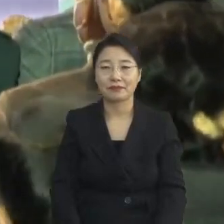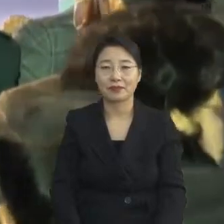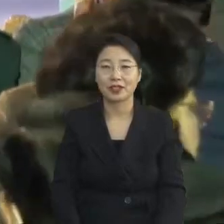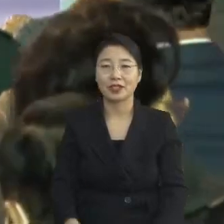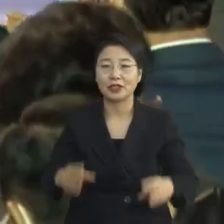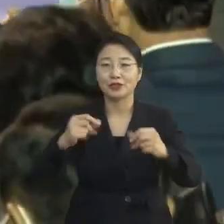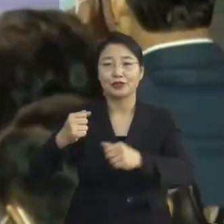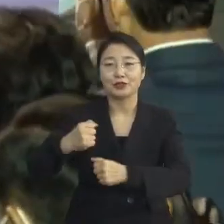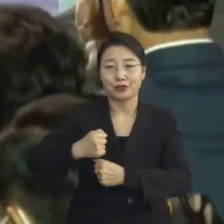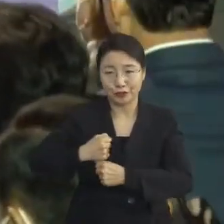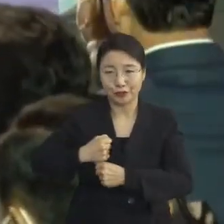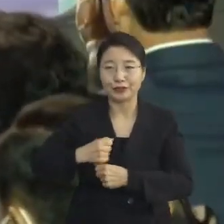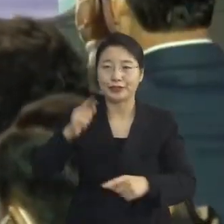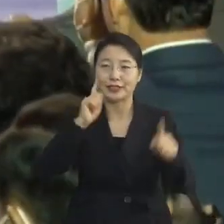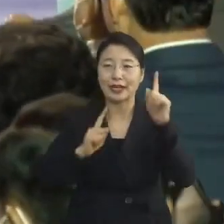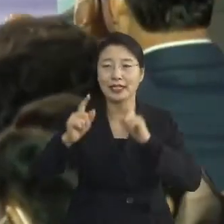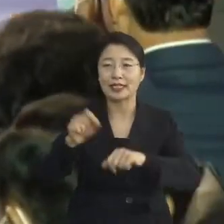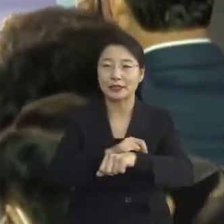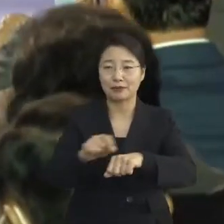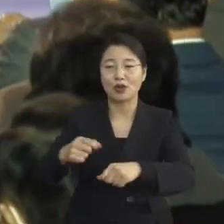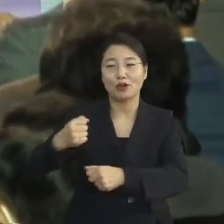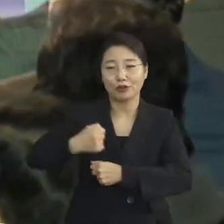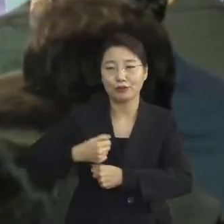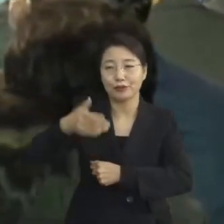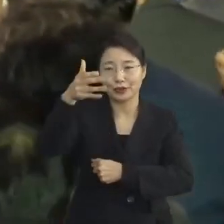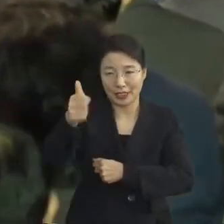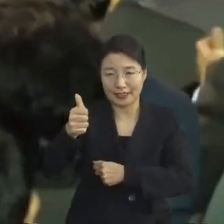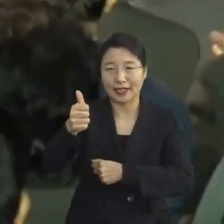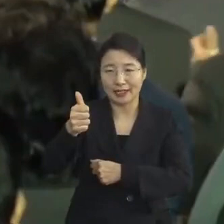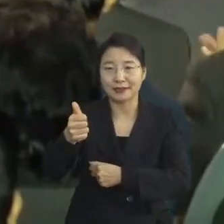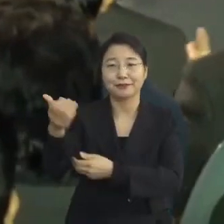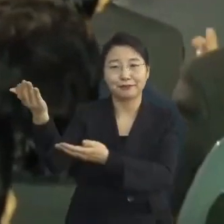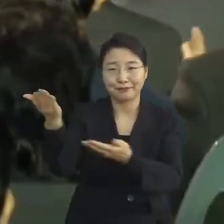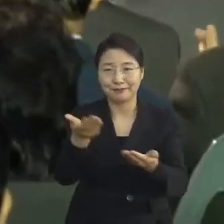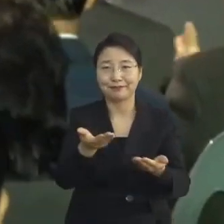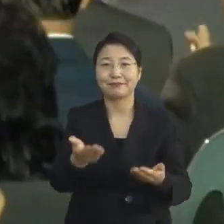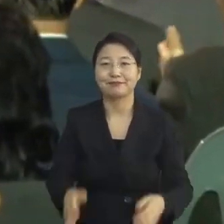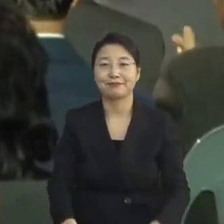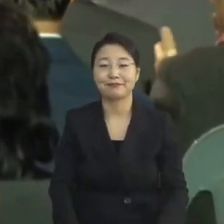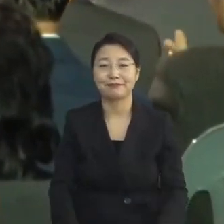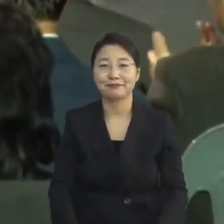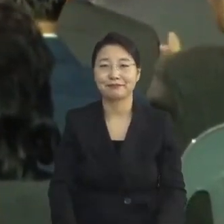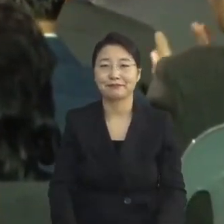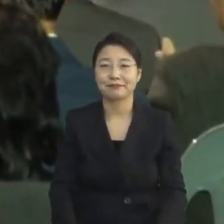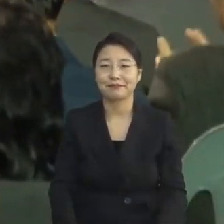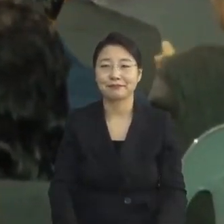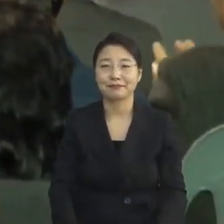육군 3298부대 3대대 강상범 대대장님 참석하셨습니다.